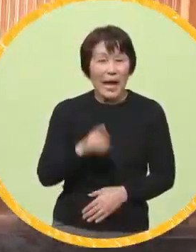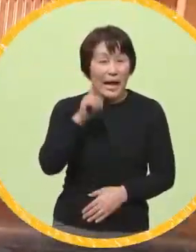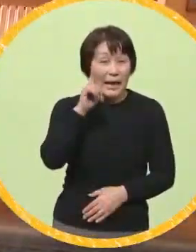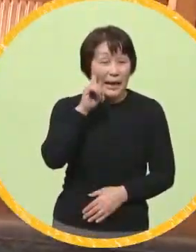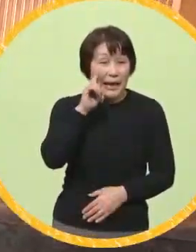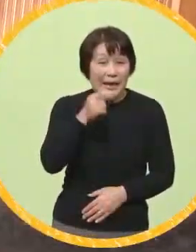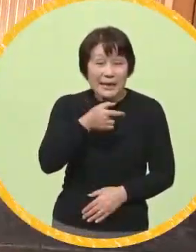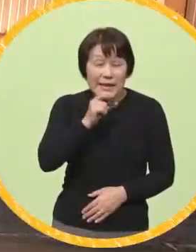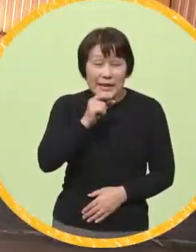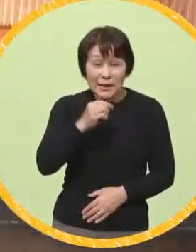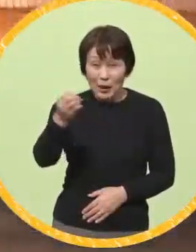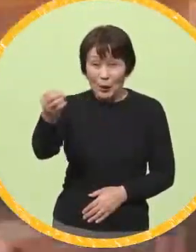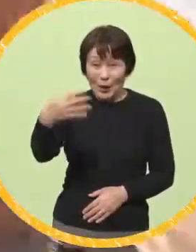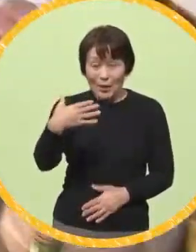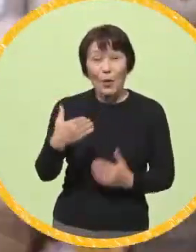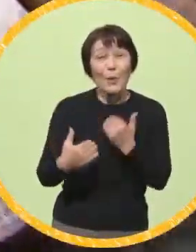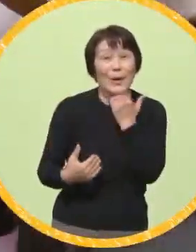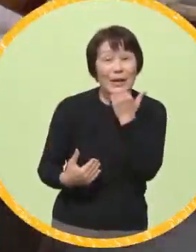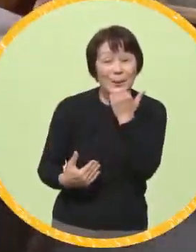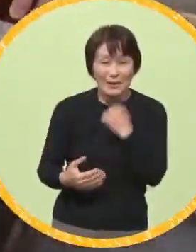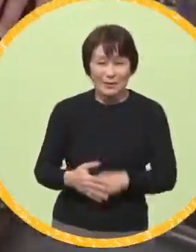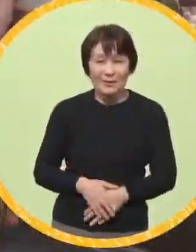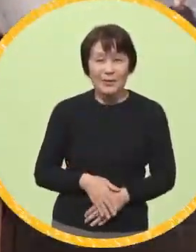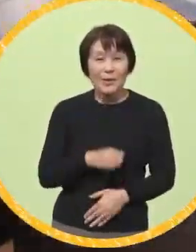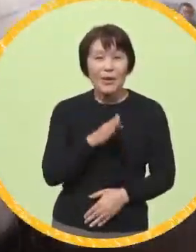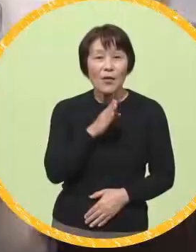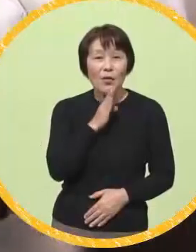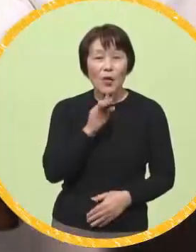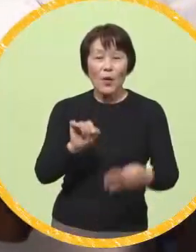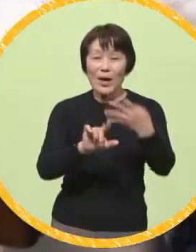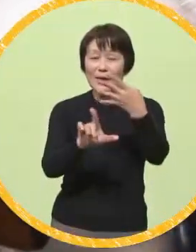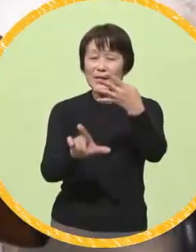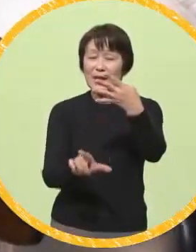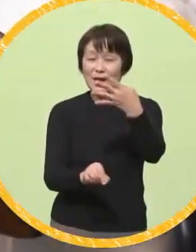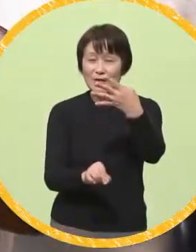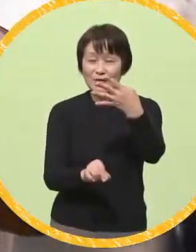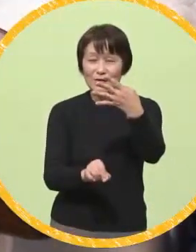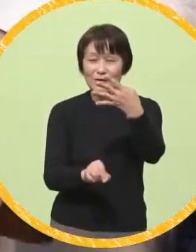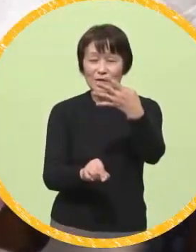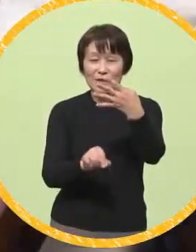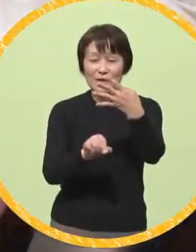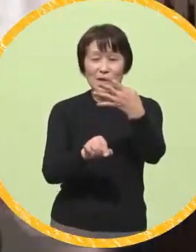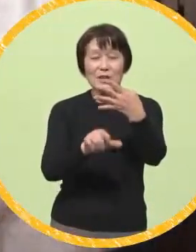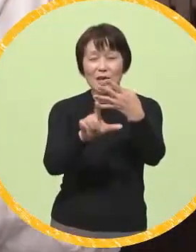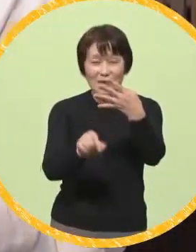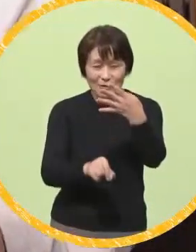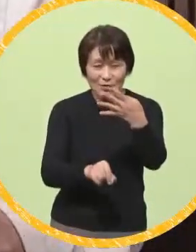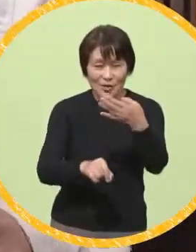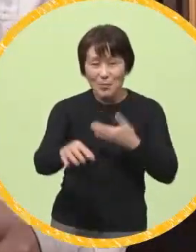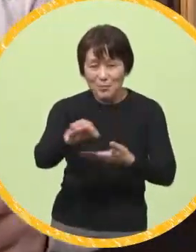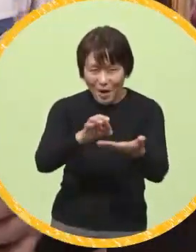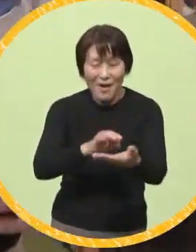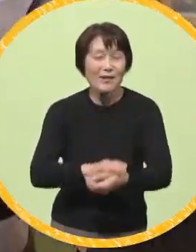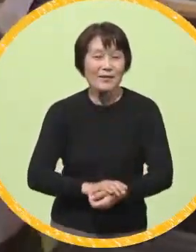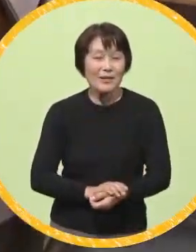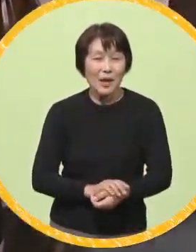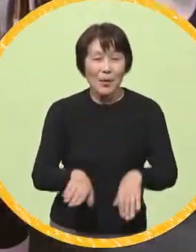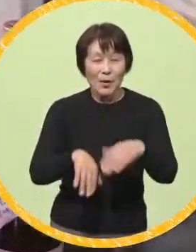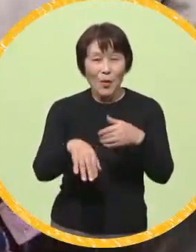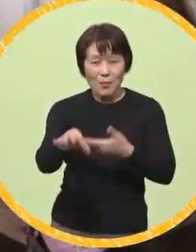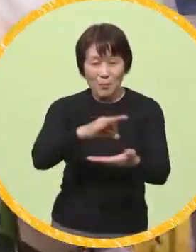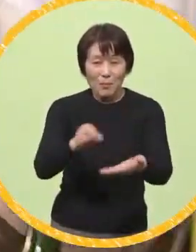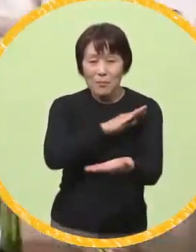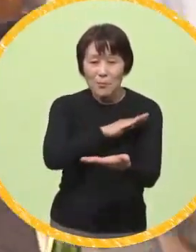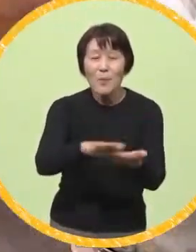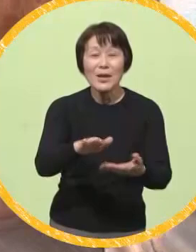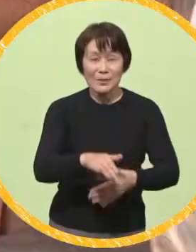待ちにしてましたから。 通常は一応4月の限定酒になりまして、もうすでに完売してる商品。 完売してるんですか、